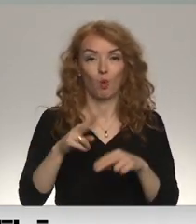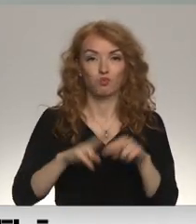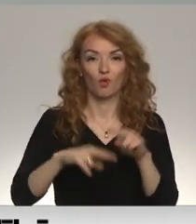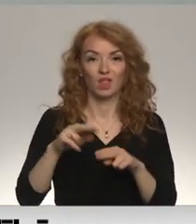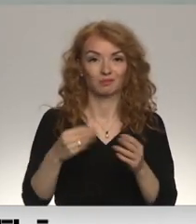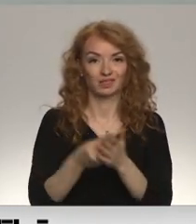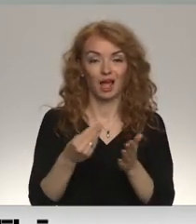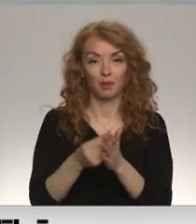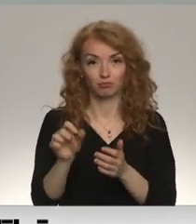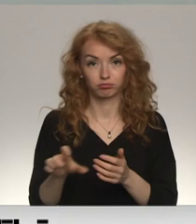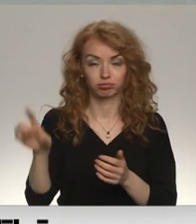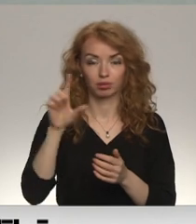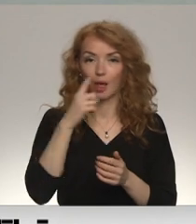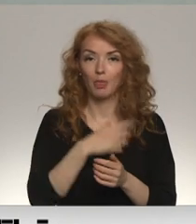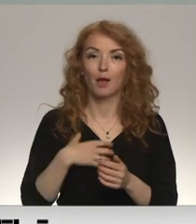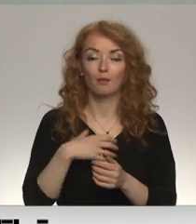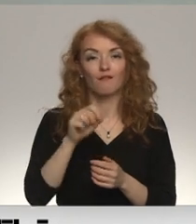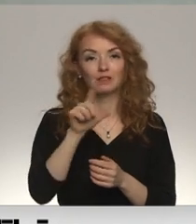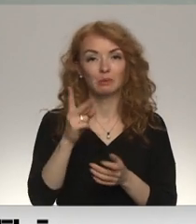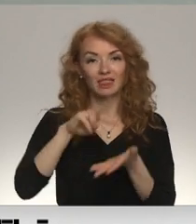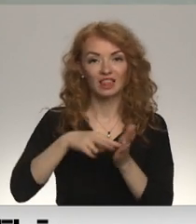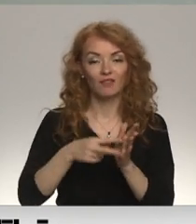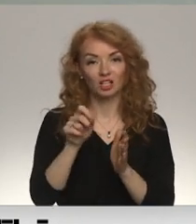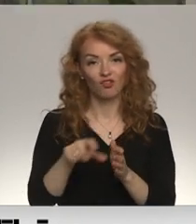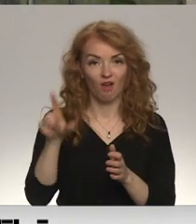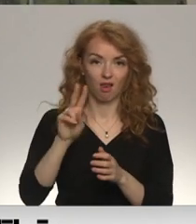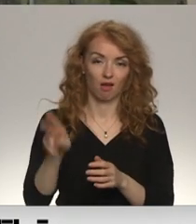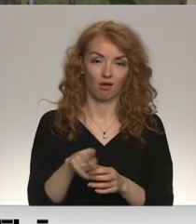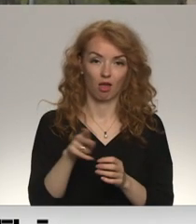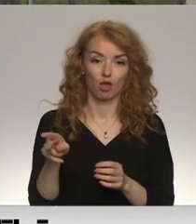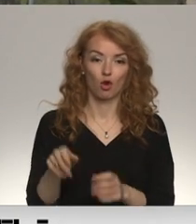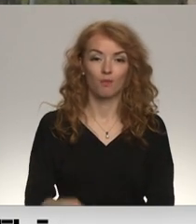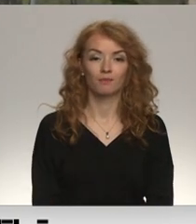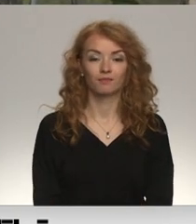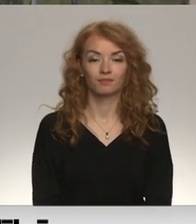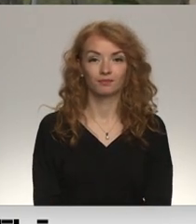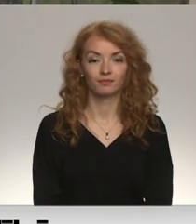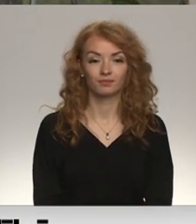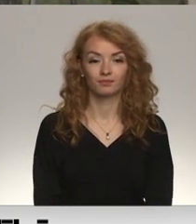cenu sadārdzinājumu, nepieciešams vismaz 2 reizes vairāk eiro.